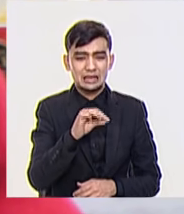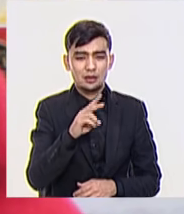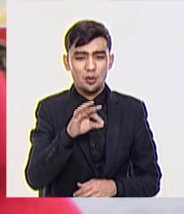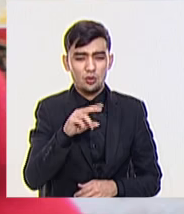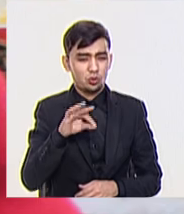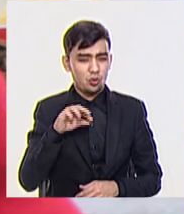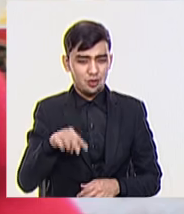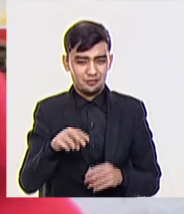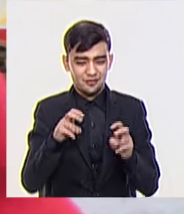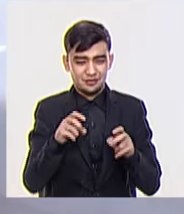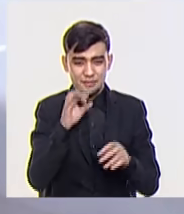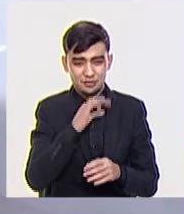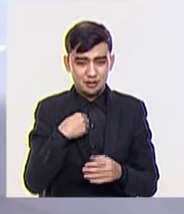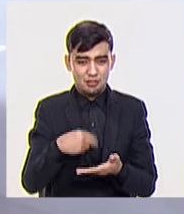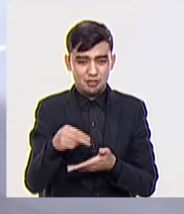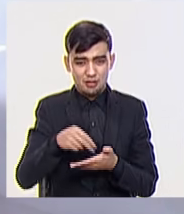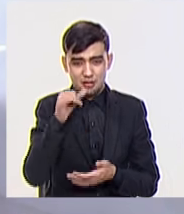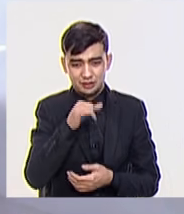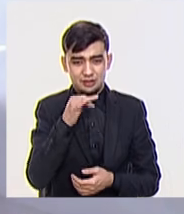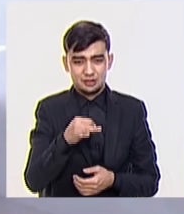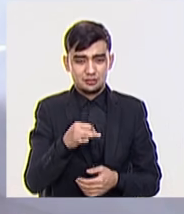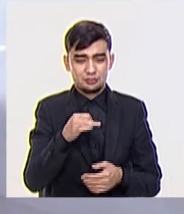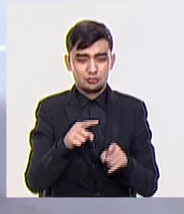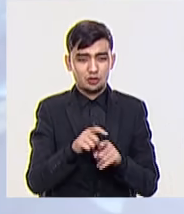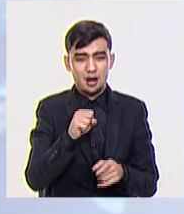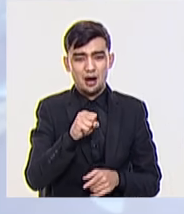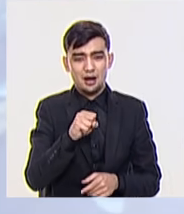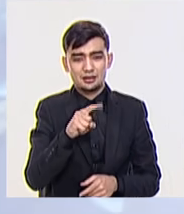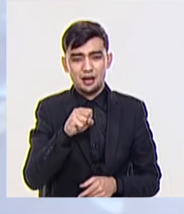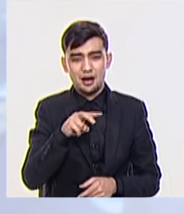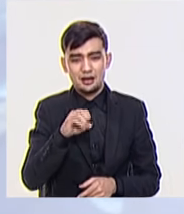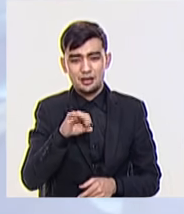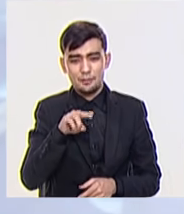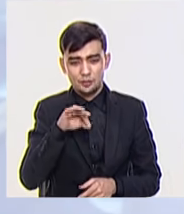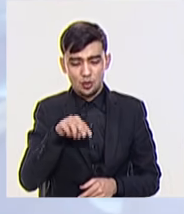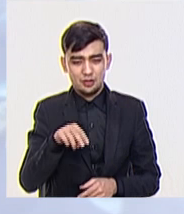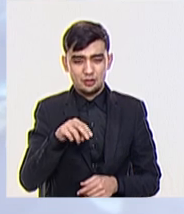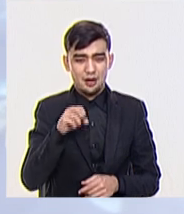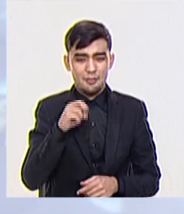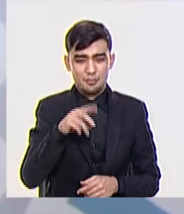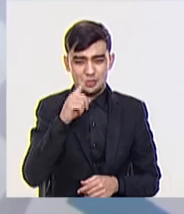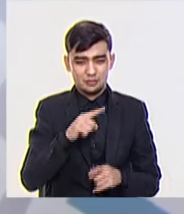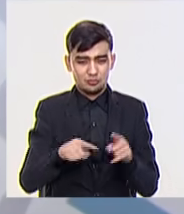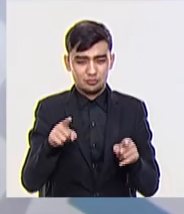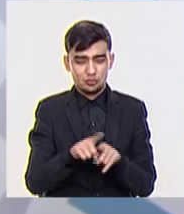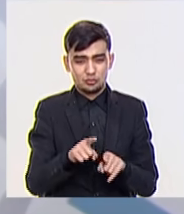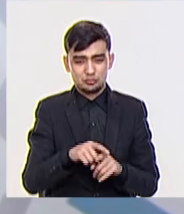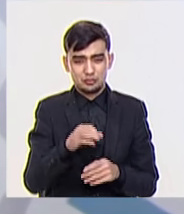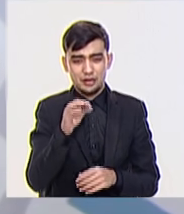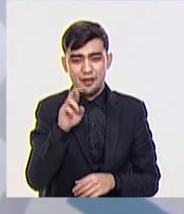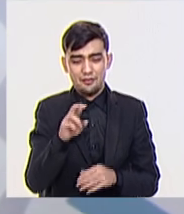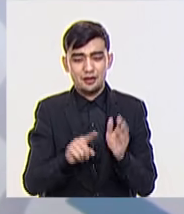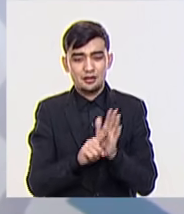дейді. Ал дәрігері жаңа жылдан кейін жоқ болып кеткен азалептол тек ақпан айының аяғында ғана берілетінін айтыпты. Январь